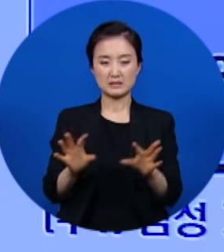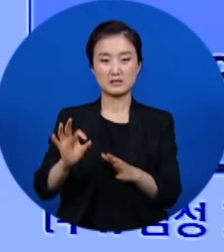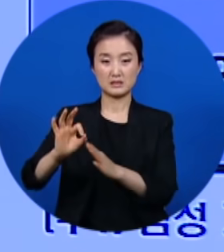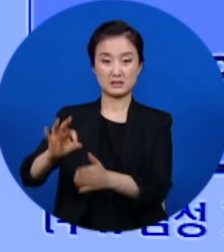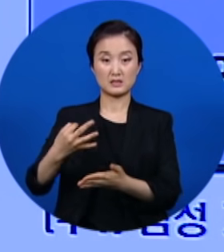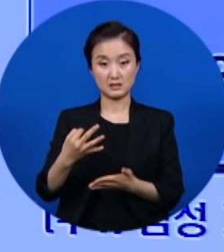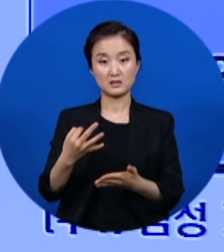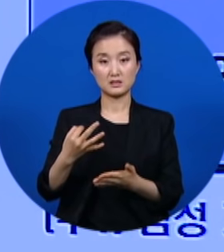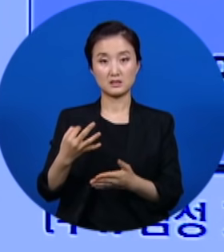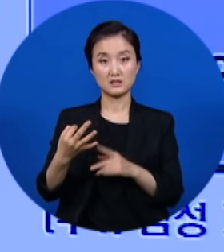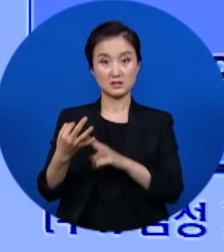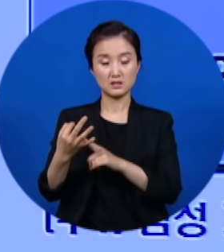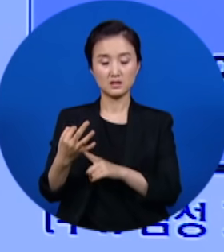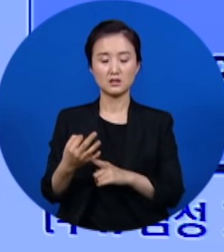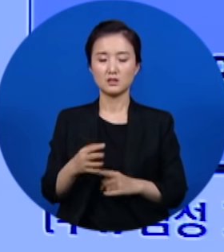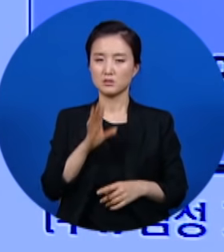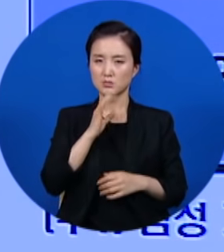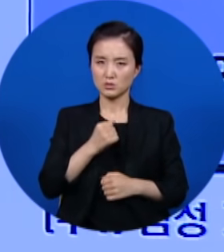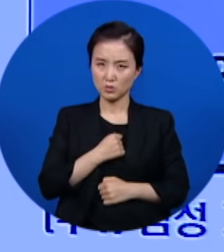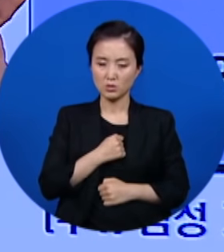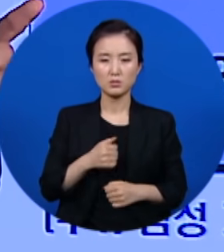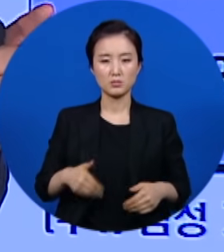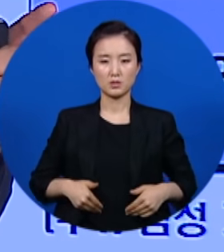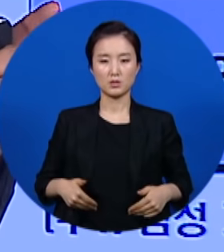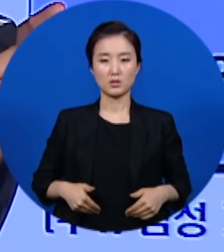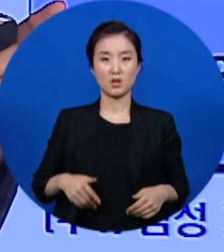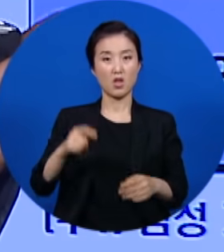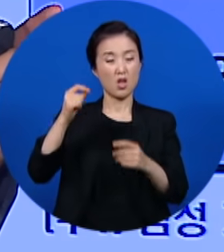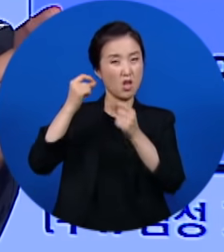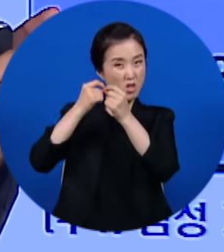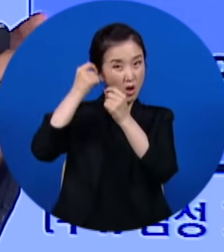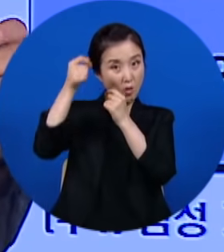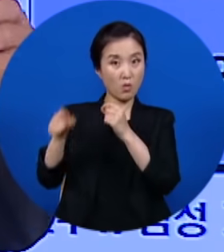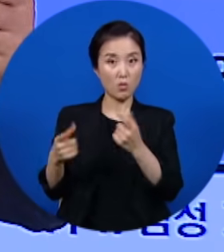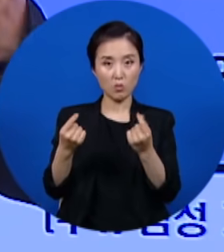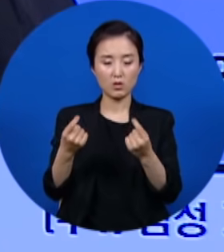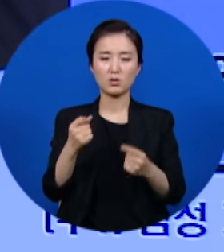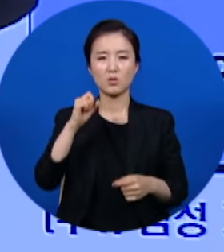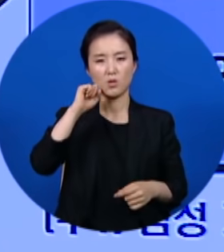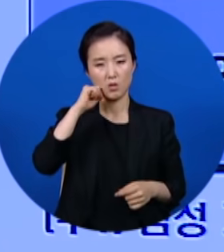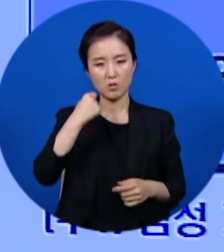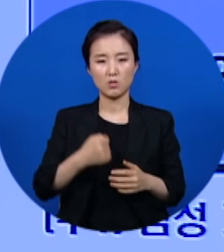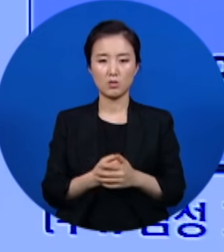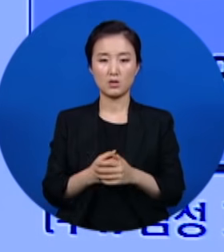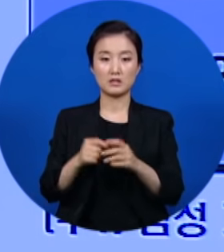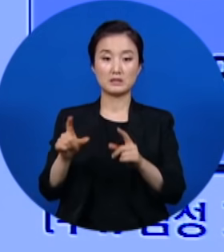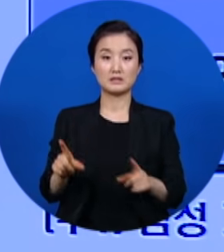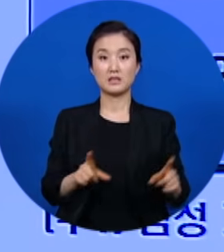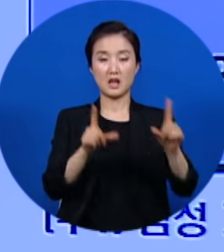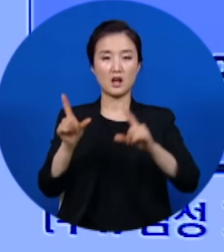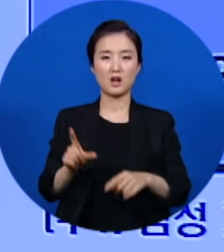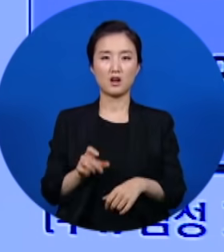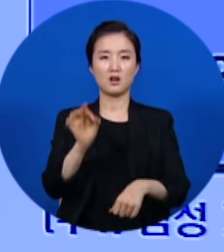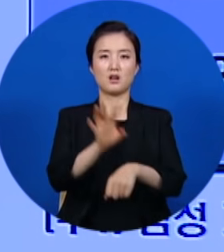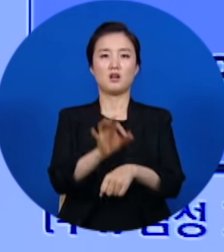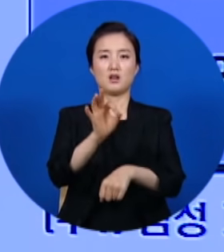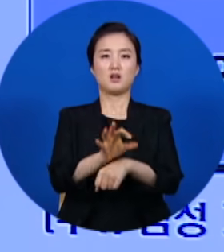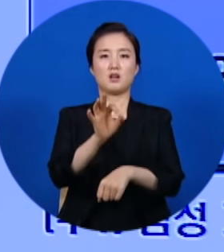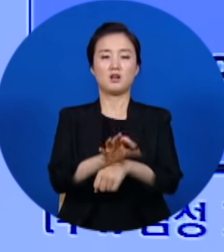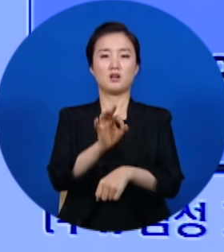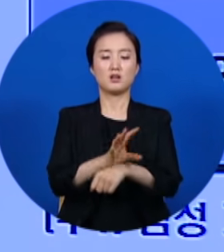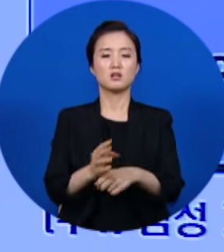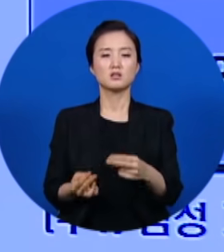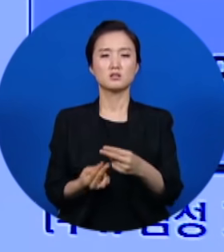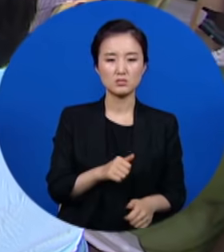맞는걸 정말 조심 해야 되거든요 영원히 그렇게 바닥으로 착각해 가지고 생활수준 소비 술만 높아지고 저축이